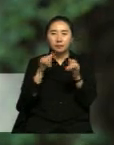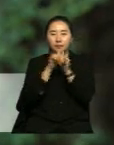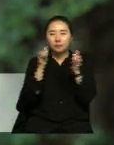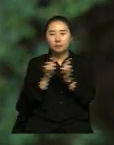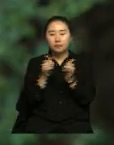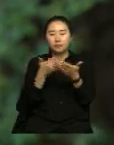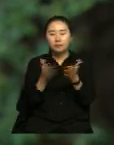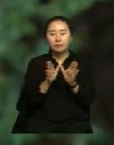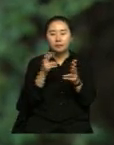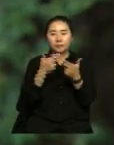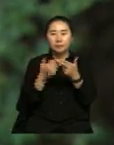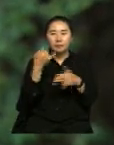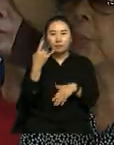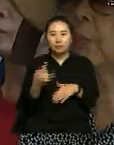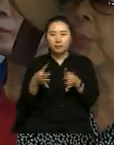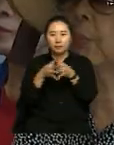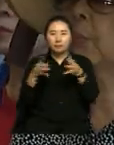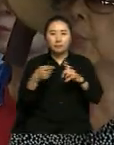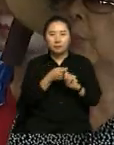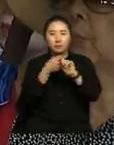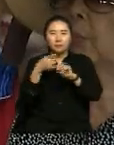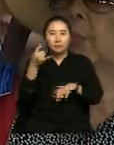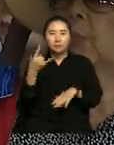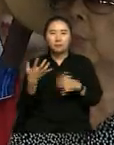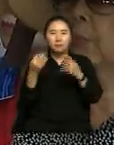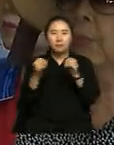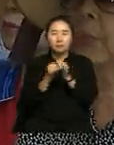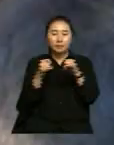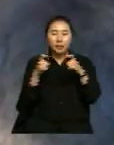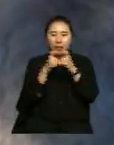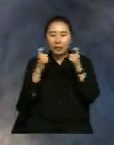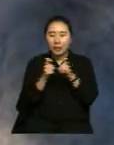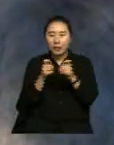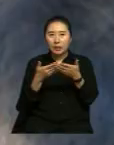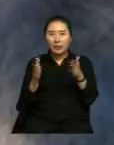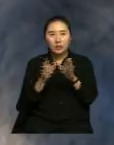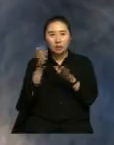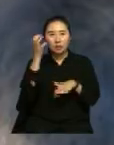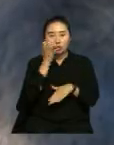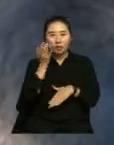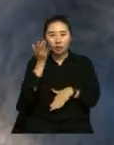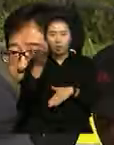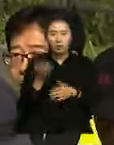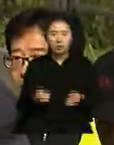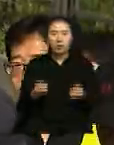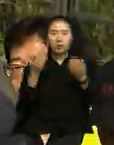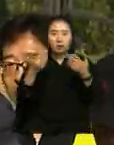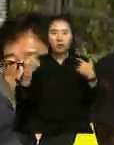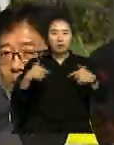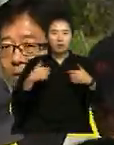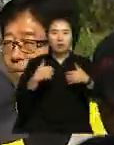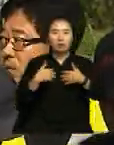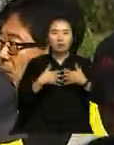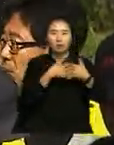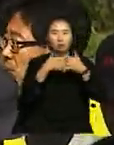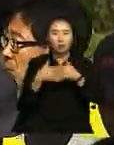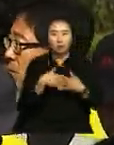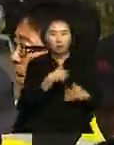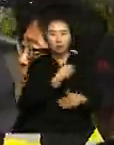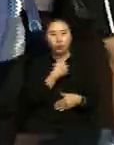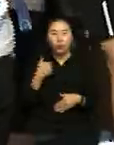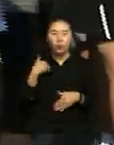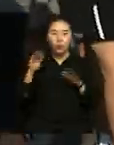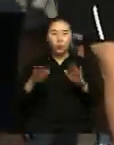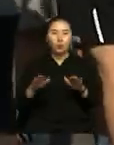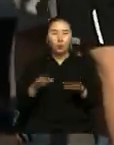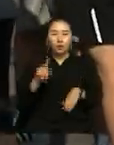사회단체 협의회, 평내동 아파트 연합회 등 많은 민관 단체들이 후원하면서 행사가 해마다 풍성해지고 있습니다. 올해는